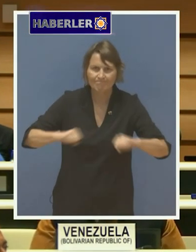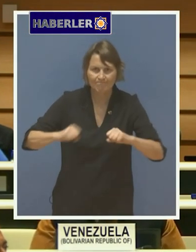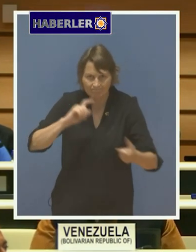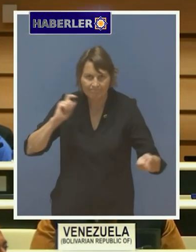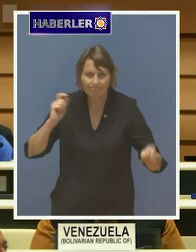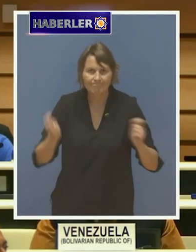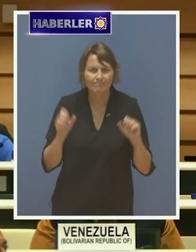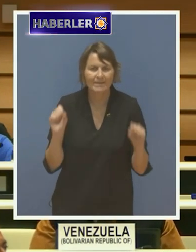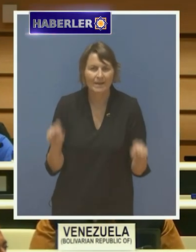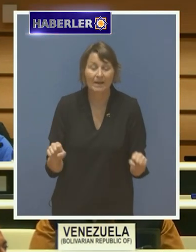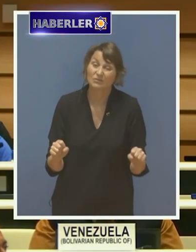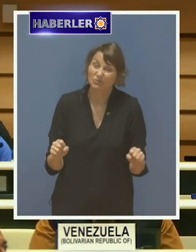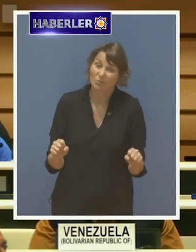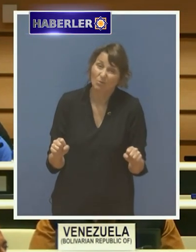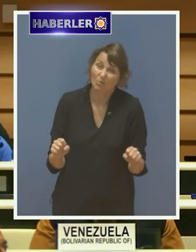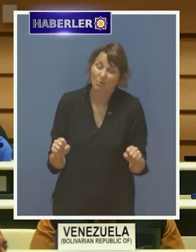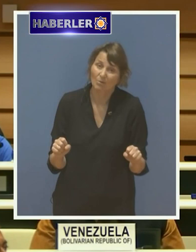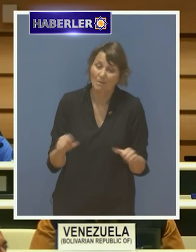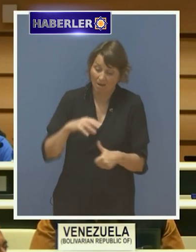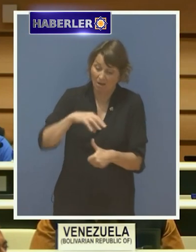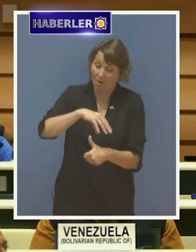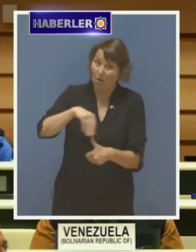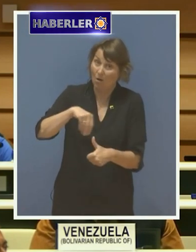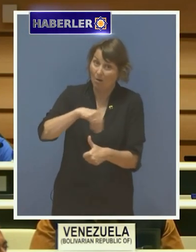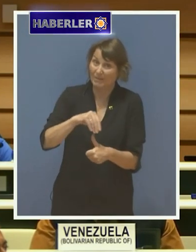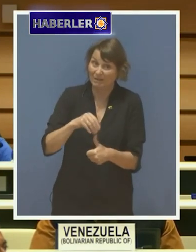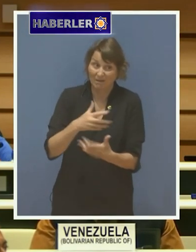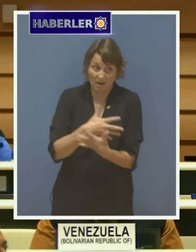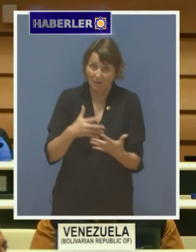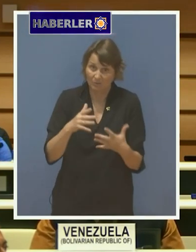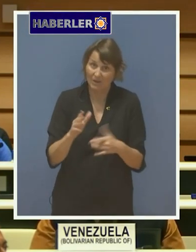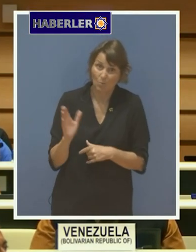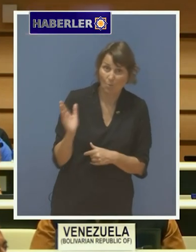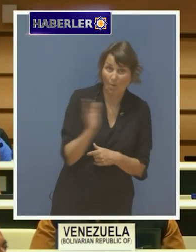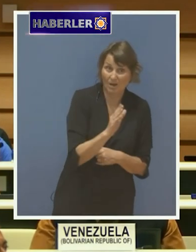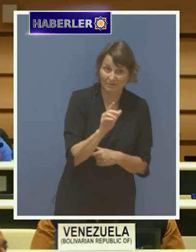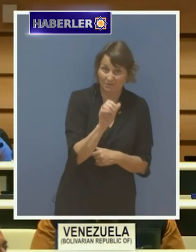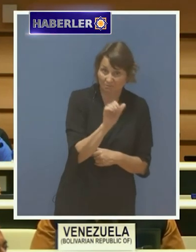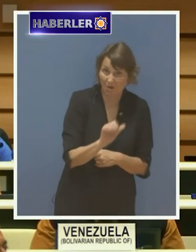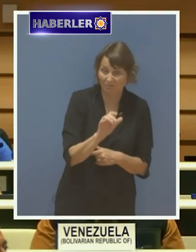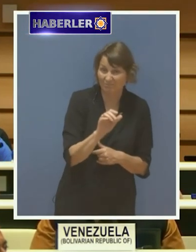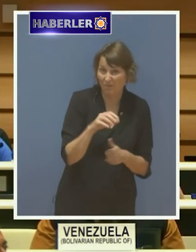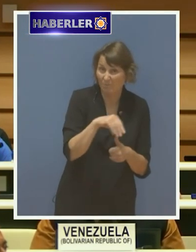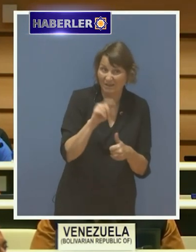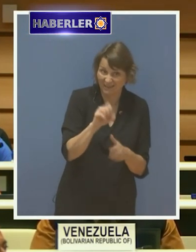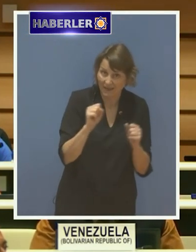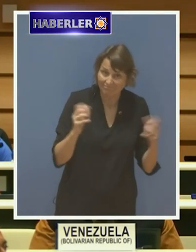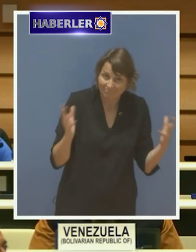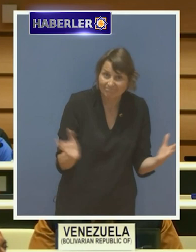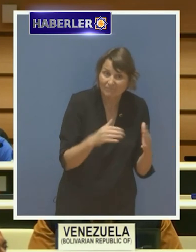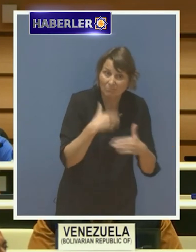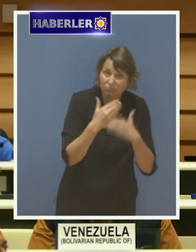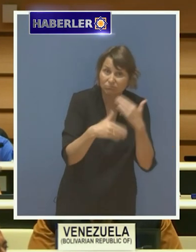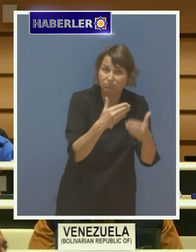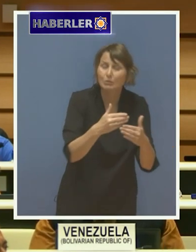bir listesini yapmak ve kendi dillerini ana dili olarak konuşan her birinden Birleşmiş Milletler Bildirgesini ana